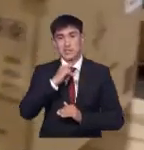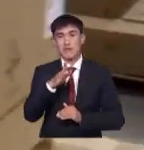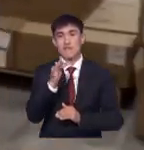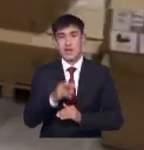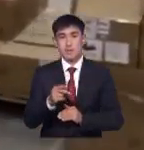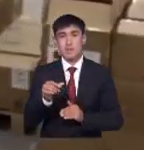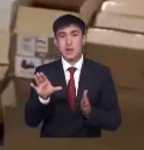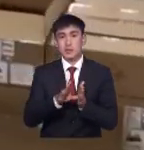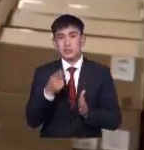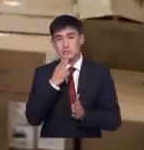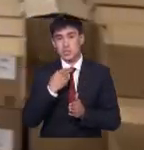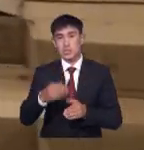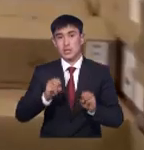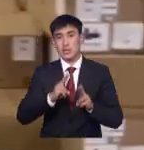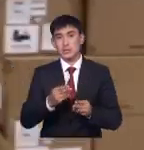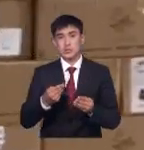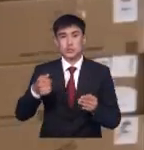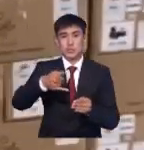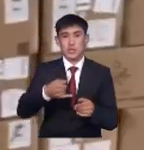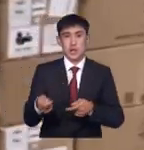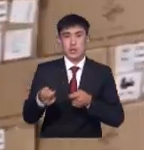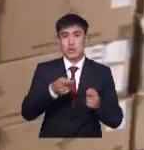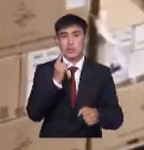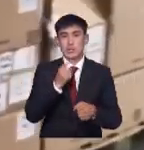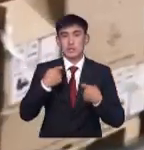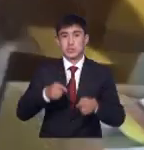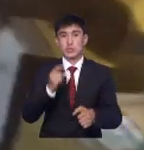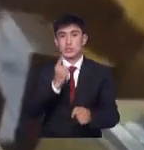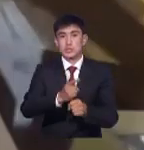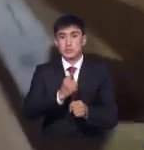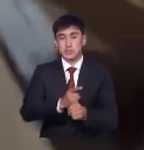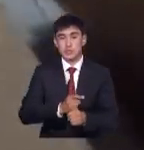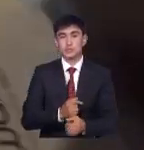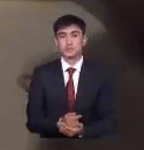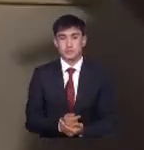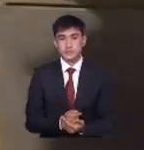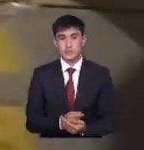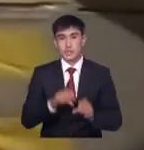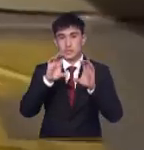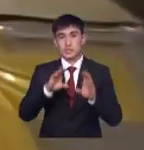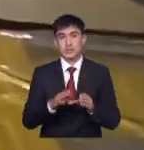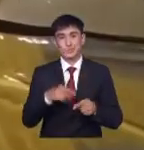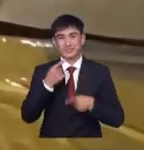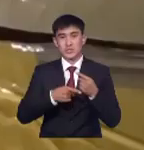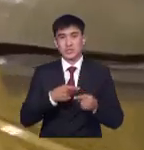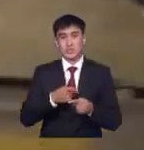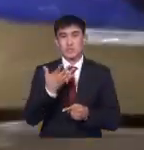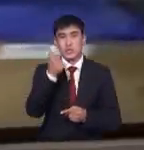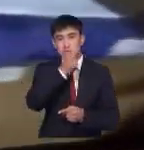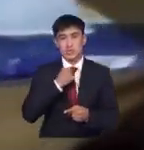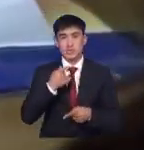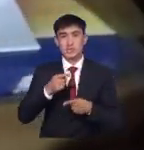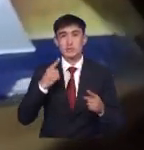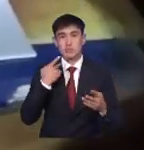Қазақстанда вейптер мен оларға арналған сұйықтықтарды әкелуге, сатуға және таратуға тыйым салынды. Заңнан аттап өткендер 5